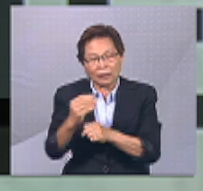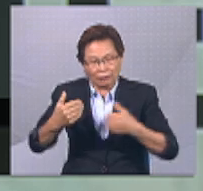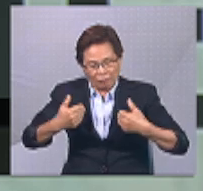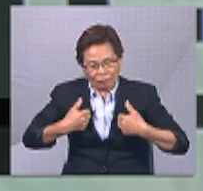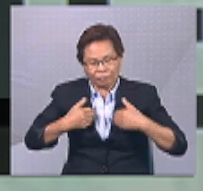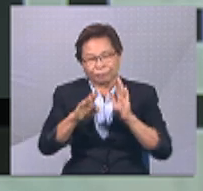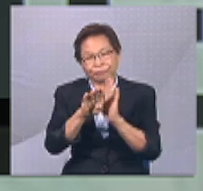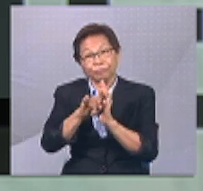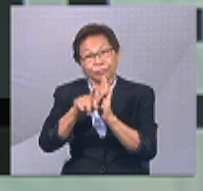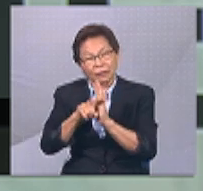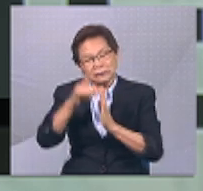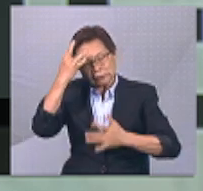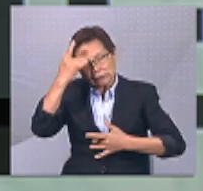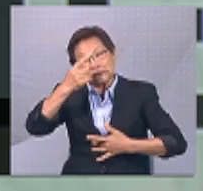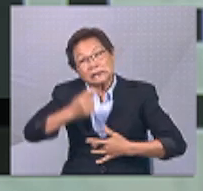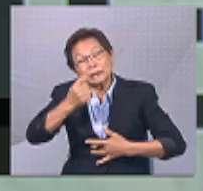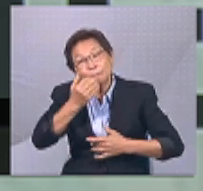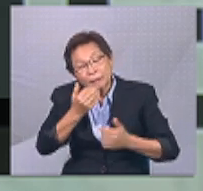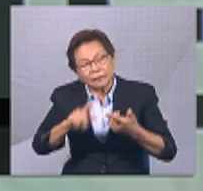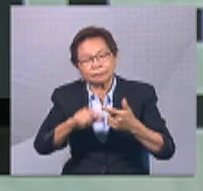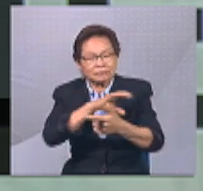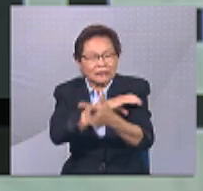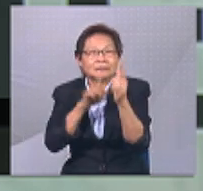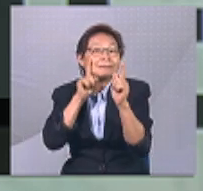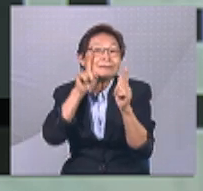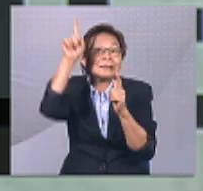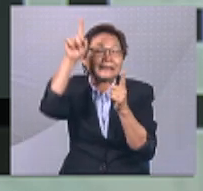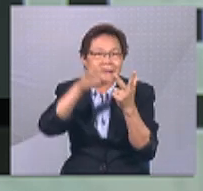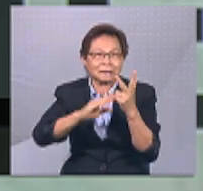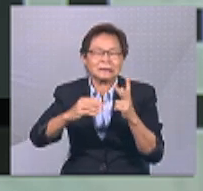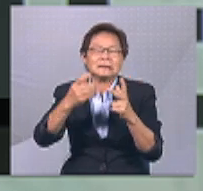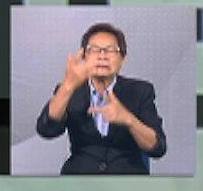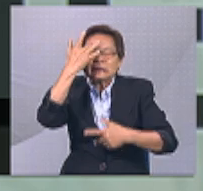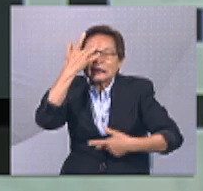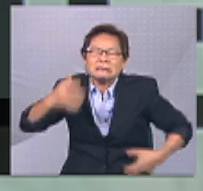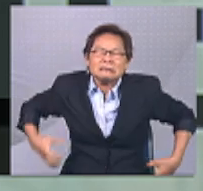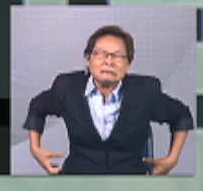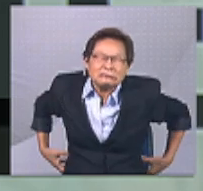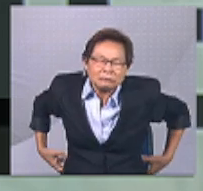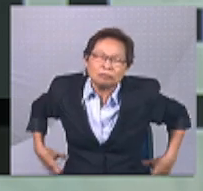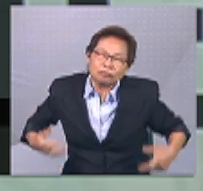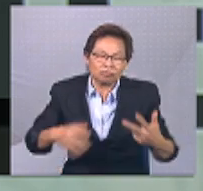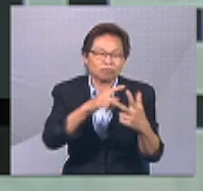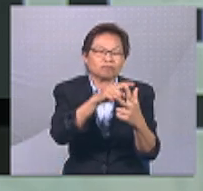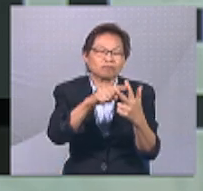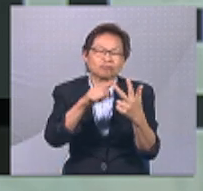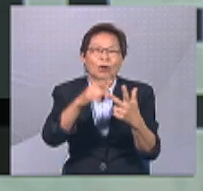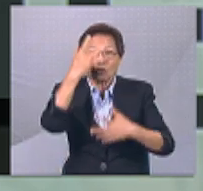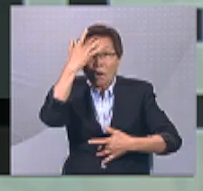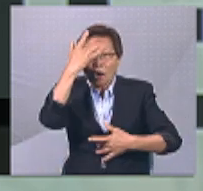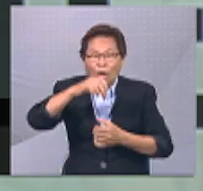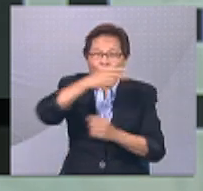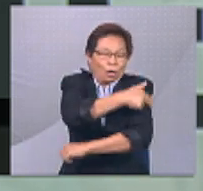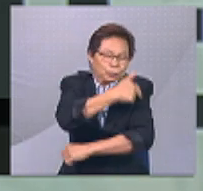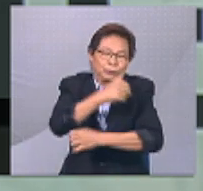mempunyai latar belakang penyakit kencing manis, darah tinggi dan penyakit buah pinggang. Beliau telah dirawat di Hospital Sungai Buloh,